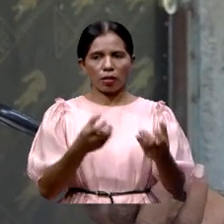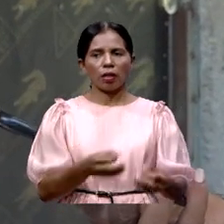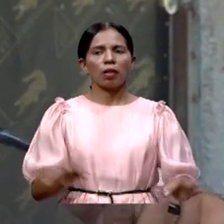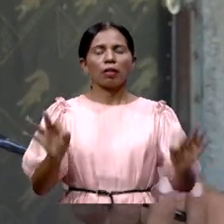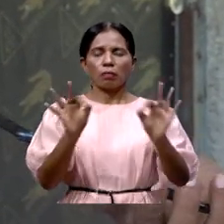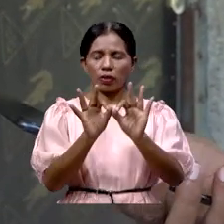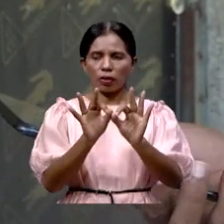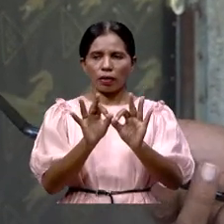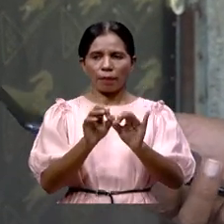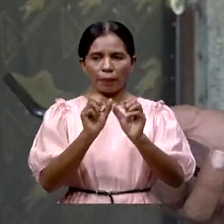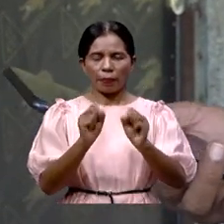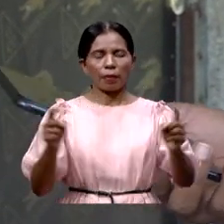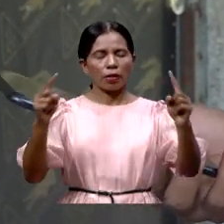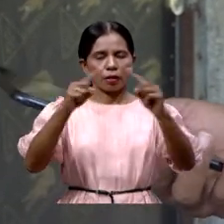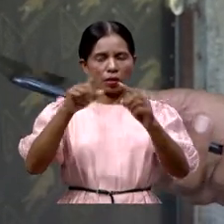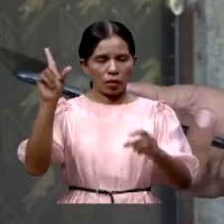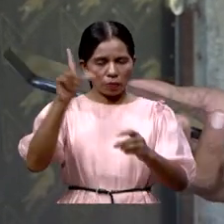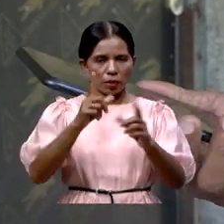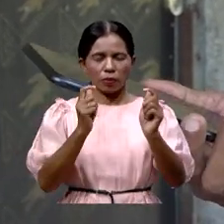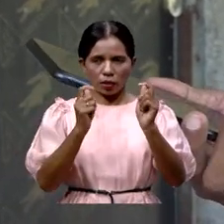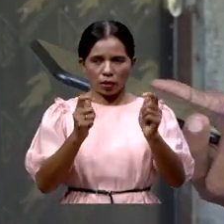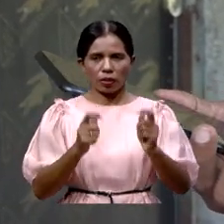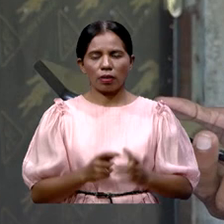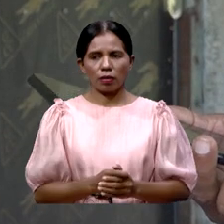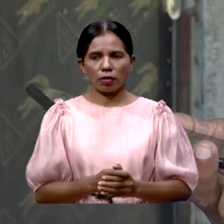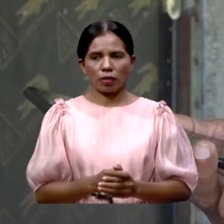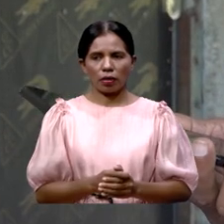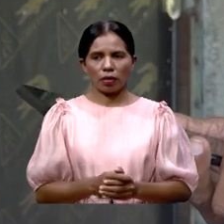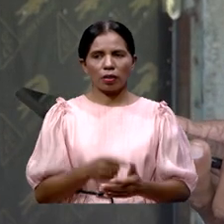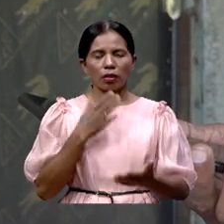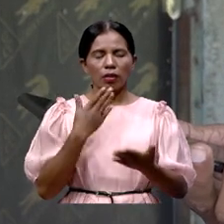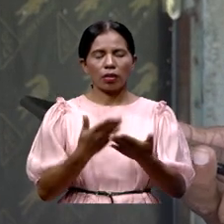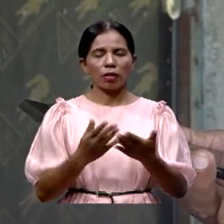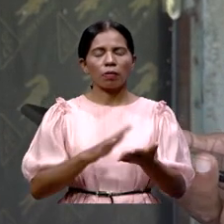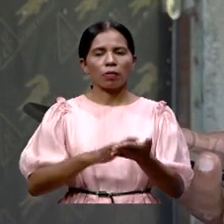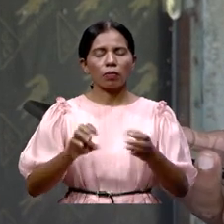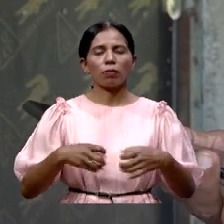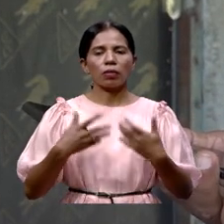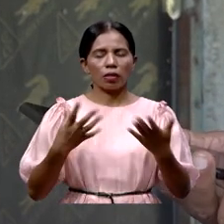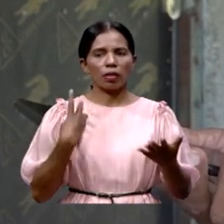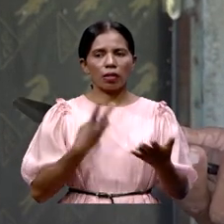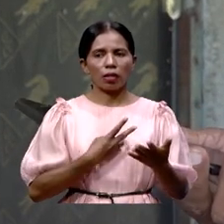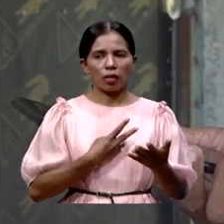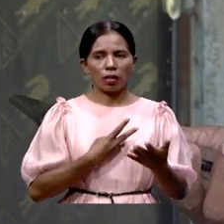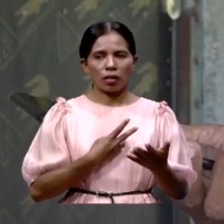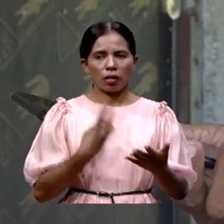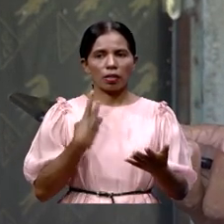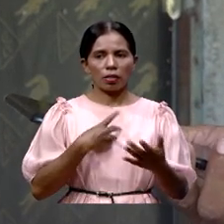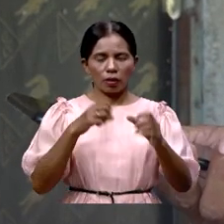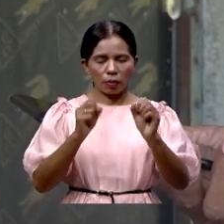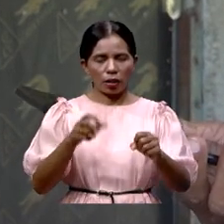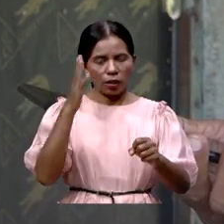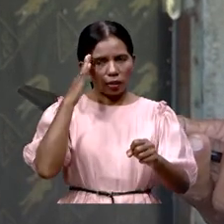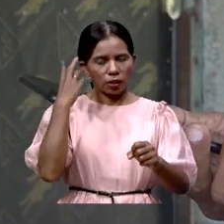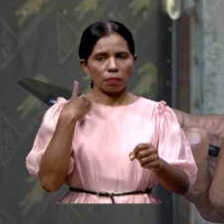maka bele bato ya laboratorium par koko meja minus nini hijina nu samak anu sa kara kara serbita bele hatene para ita